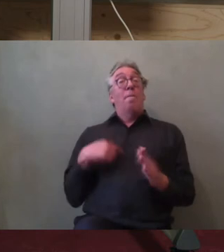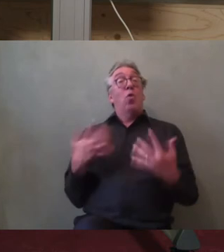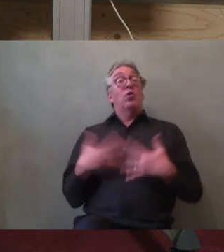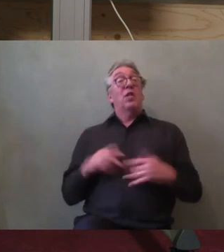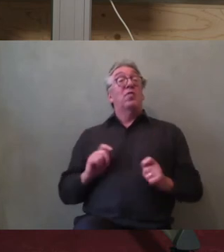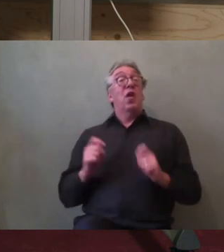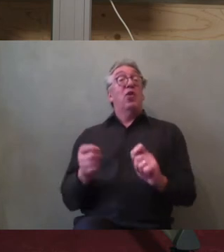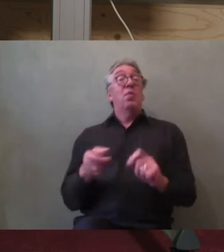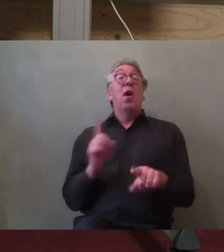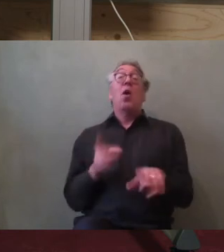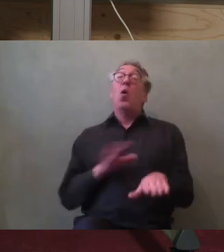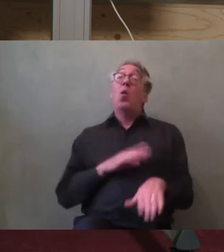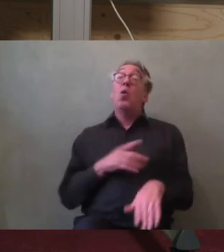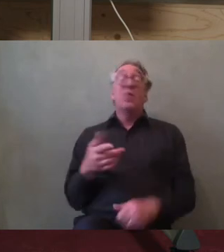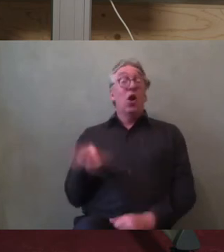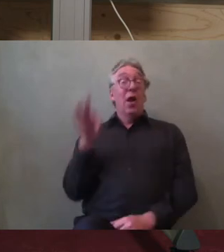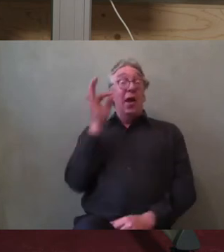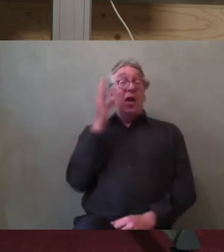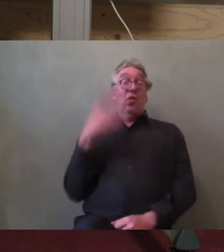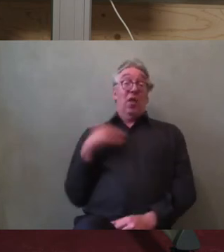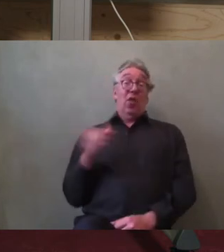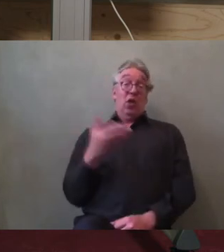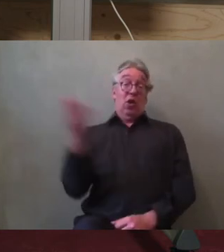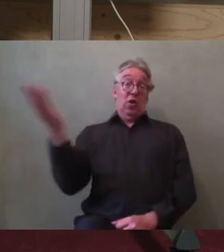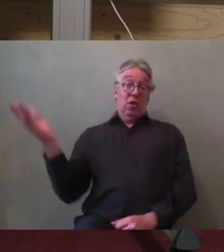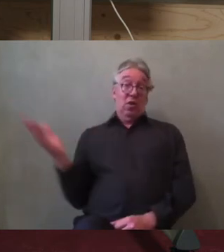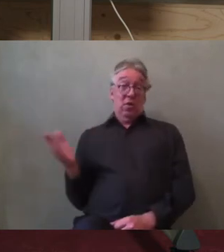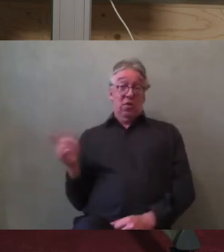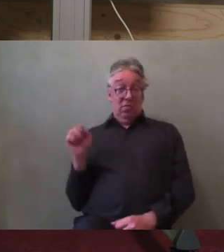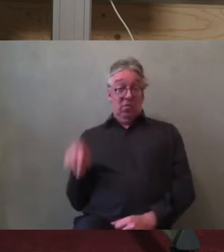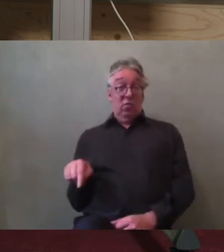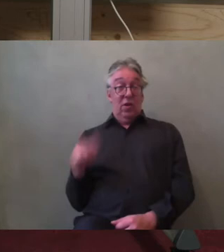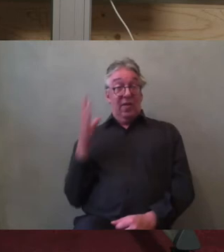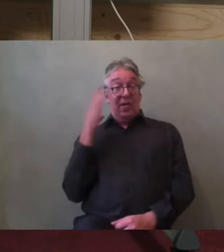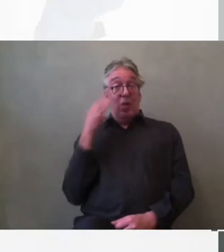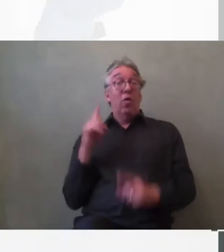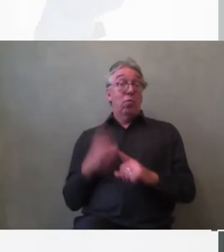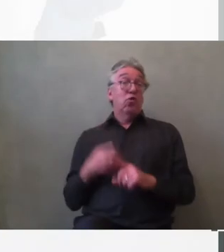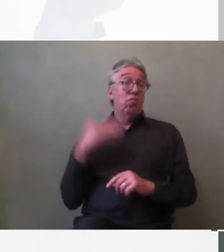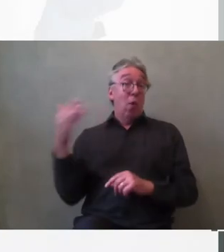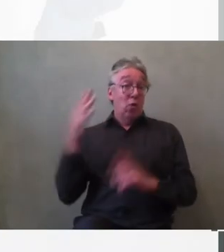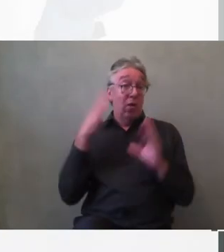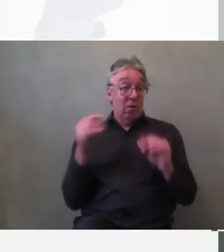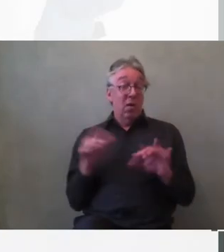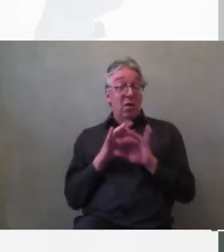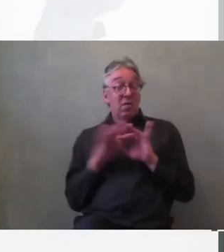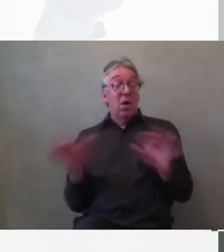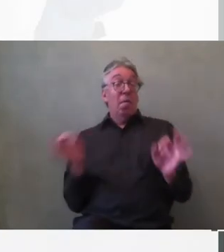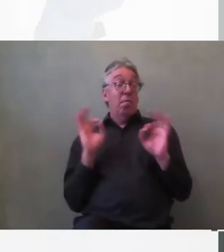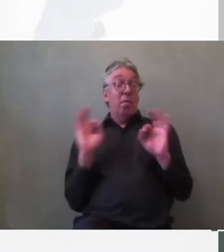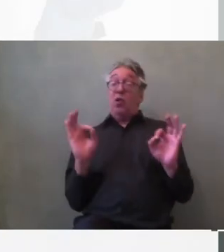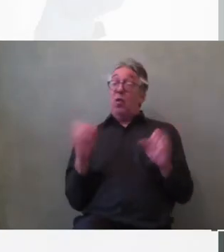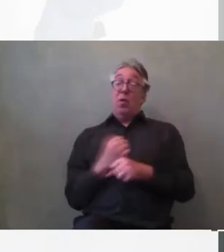Dat zijn hele mooie best practices van organisaties in Nederland en daarbuiten waarvan je kan leren. Een heleboel daarvan die kun je vinden